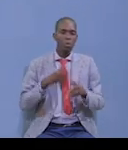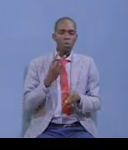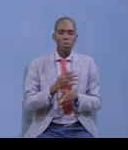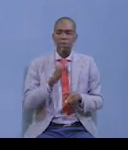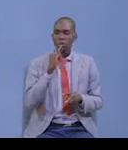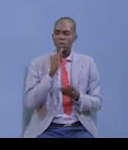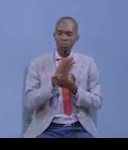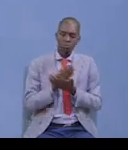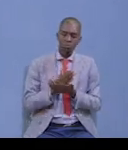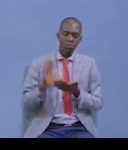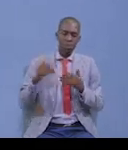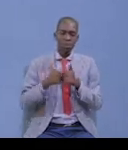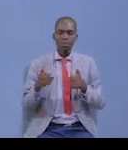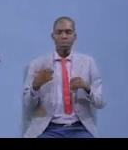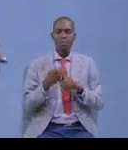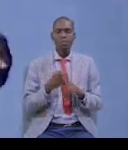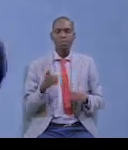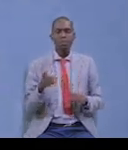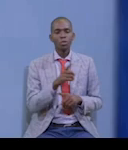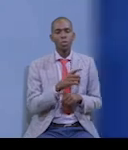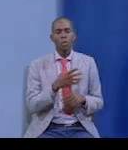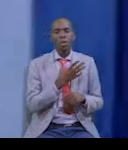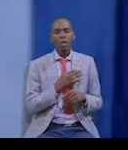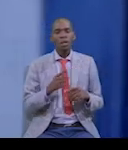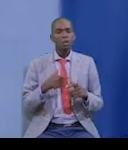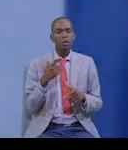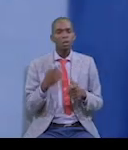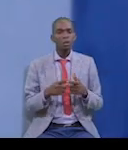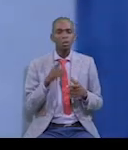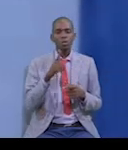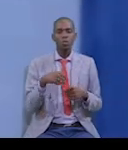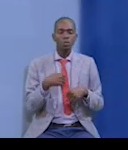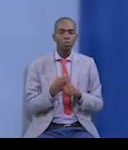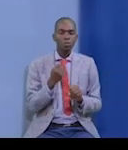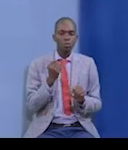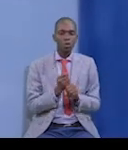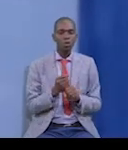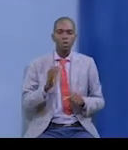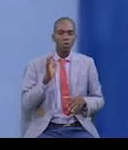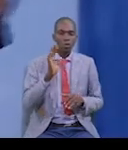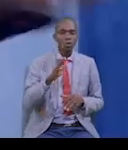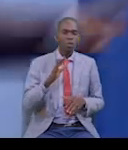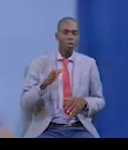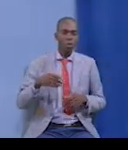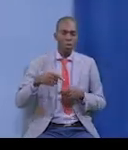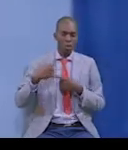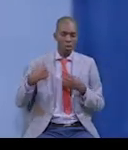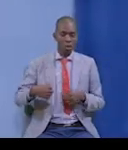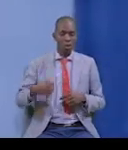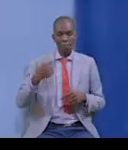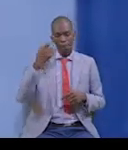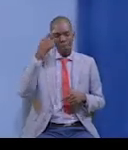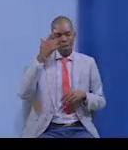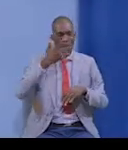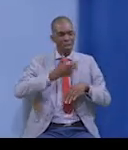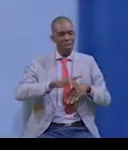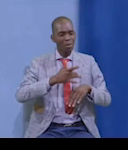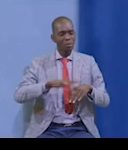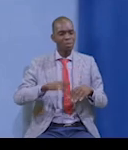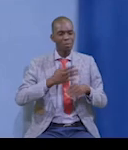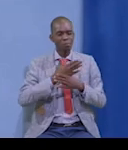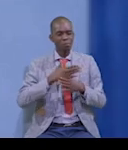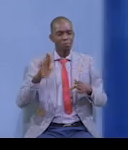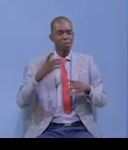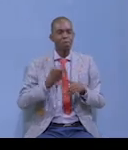you. లోకం మీకు దూరంగా ఉంది. And then you make your mind empty of all distractions. ఈ విచలనములన్నిటి